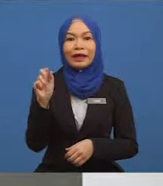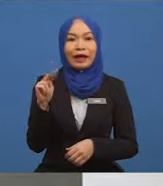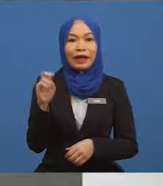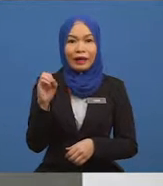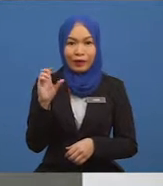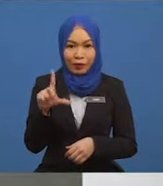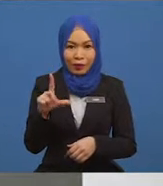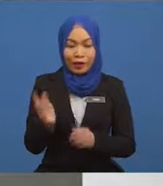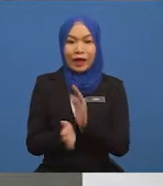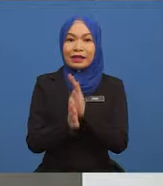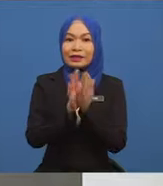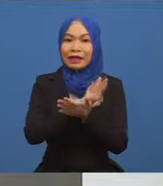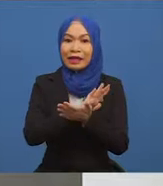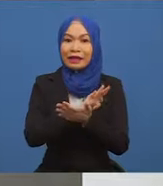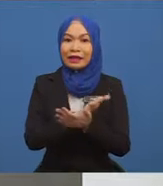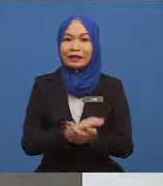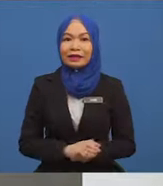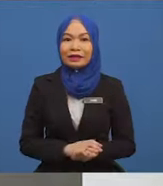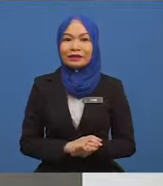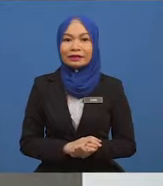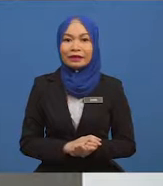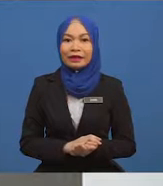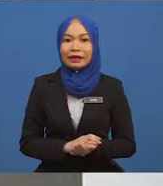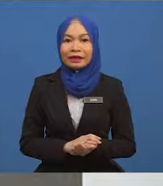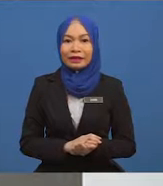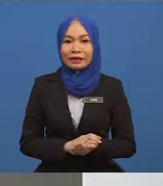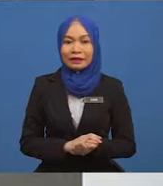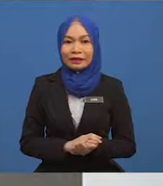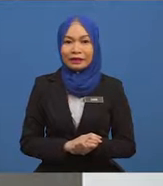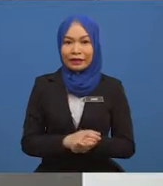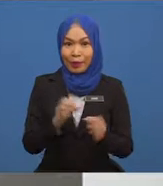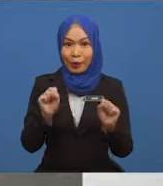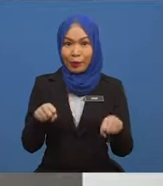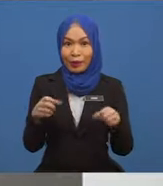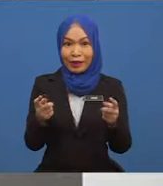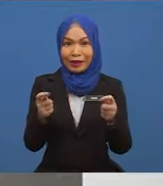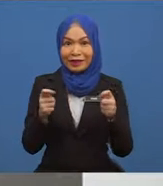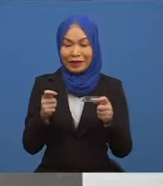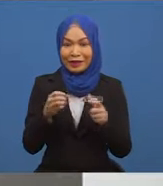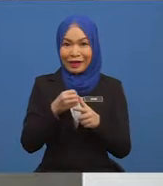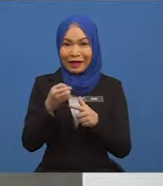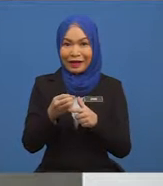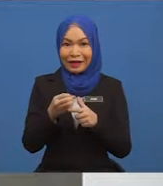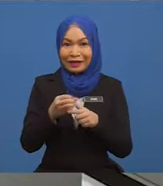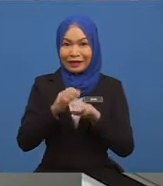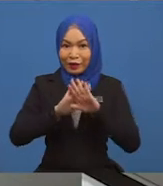eksperimen diterima atau ditolak? Ada sesiapa yang ingin mencuba?